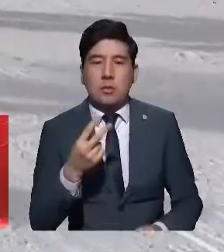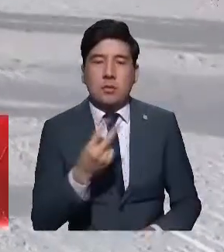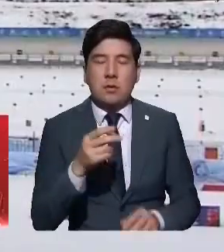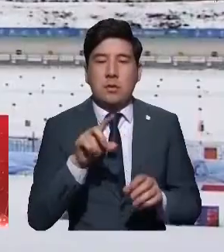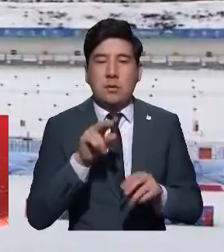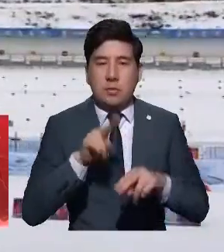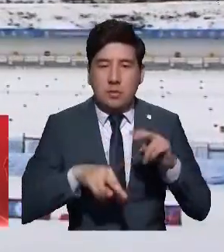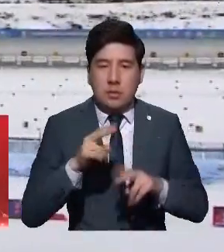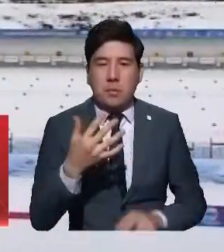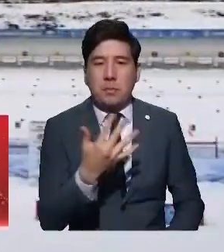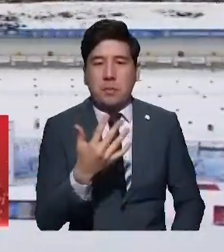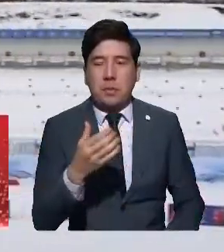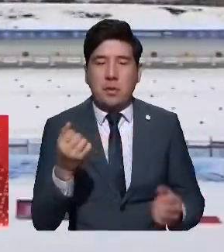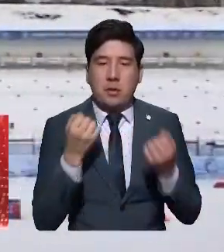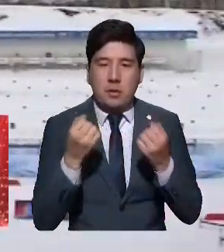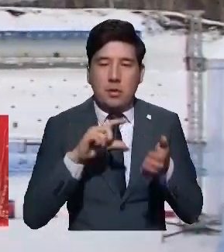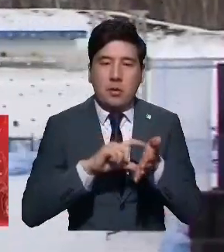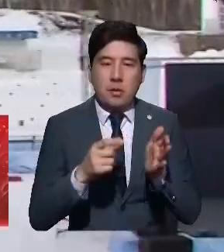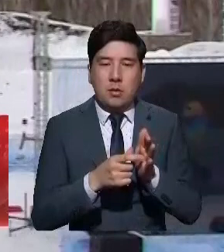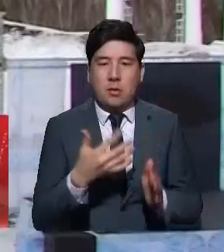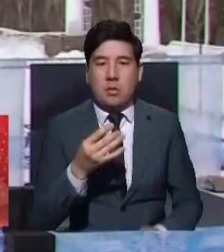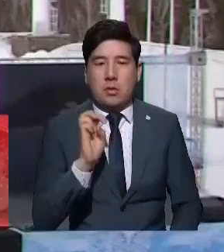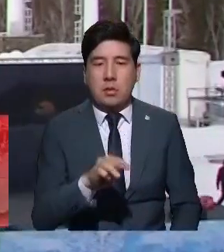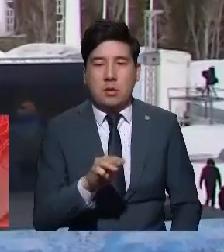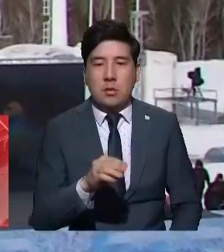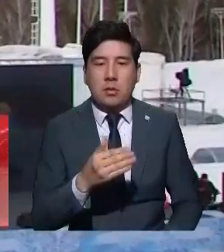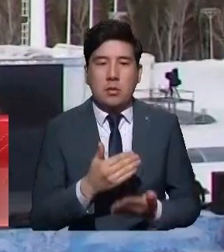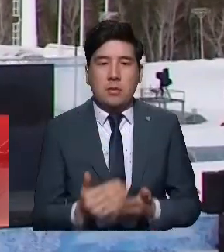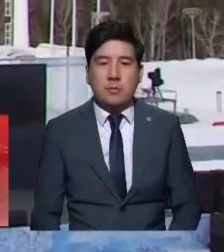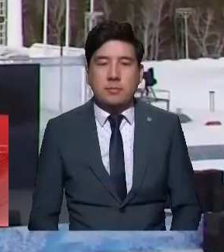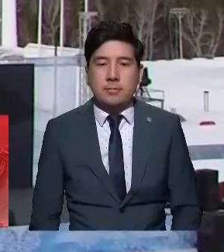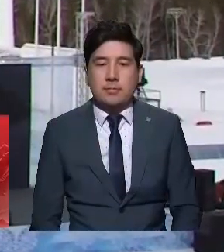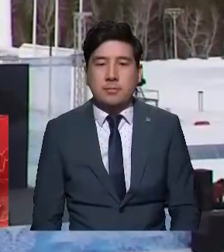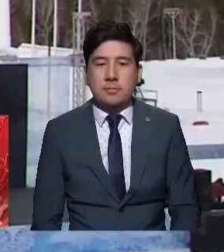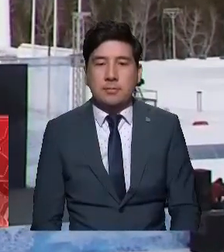спорта, 5 спортивных комплексов и площадок. Дана Ермак, Алмаз Жулубаев, Астана, Таймс.